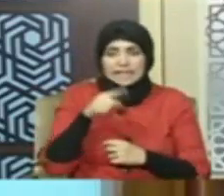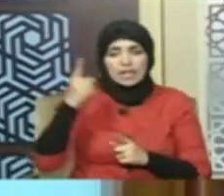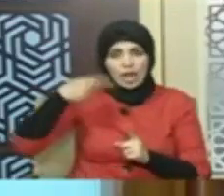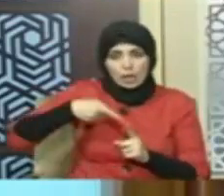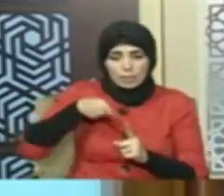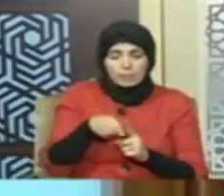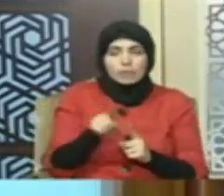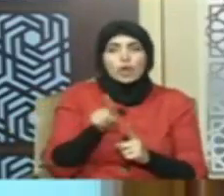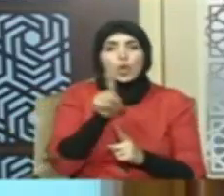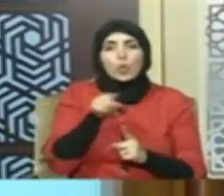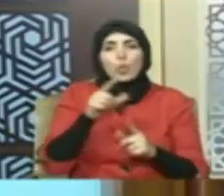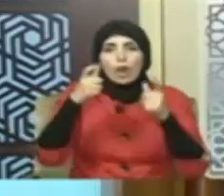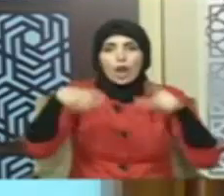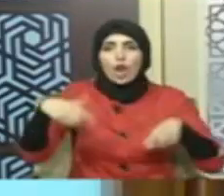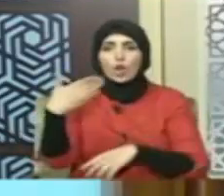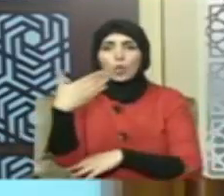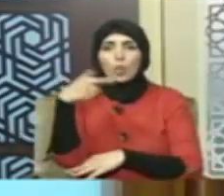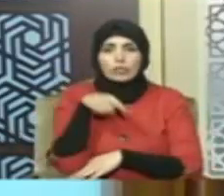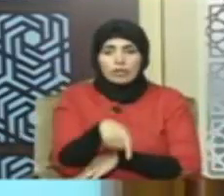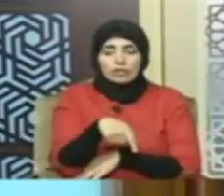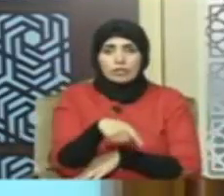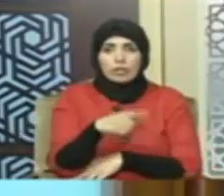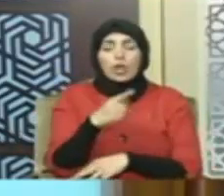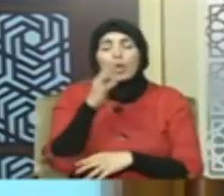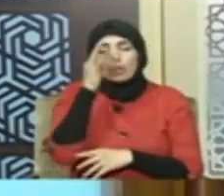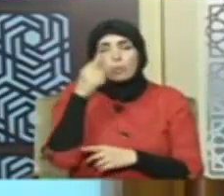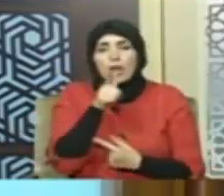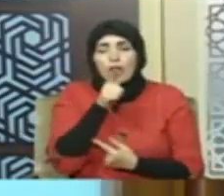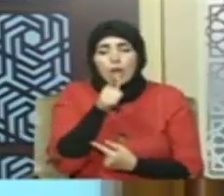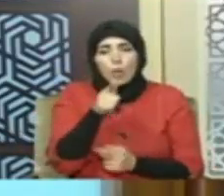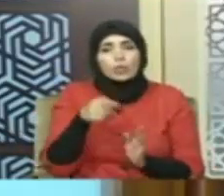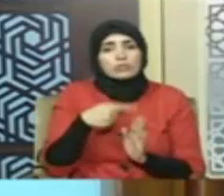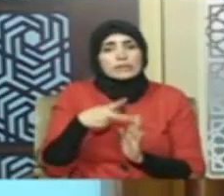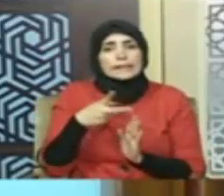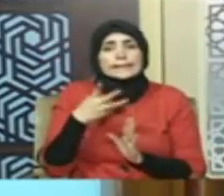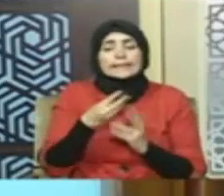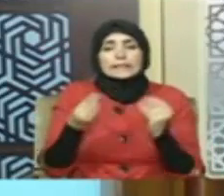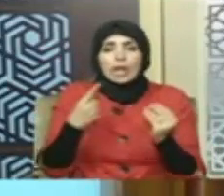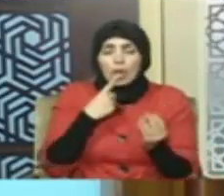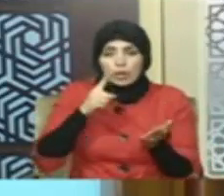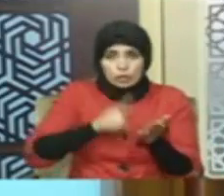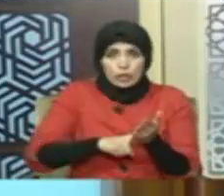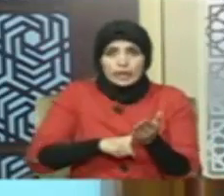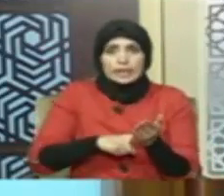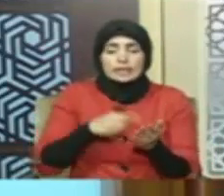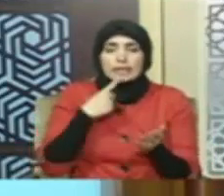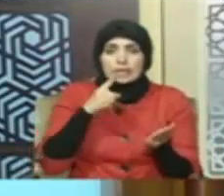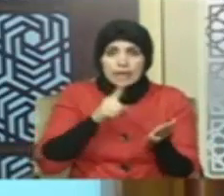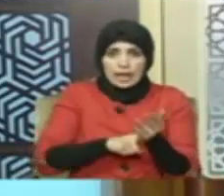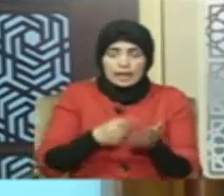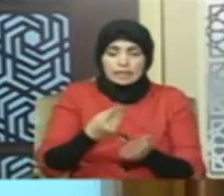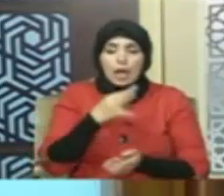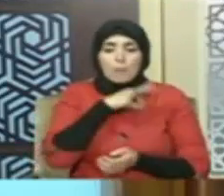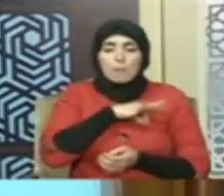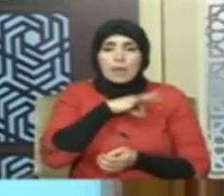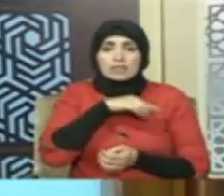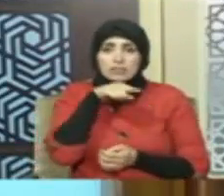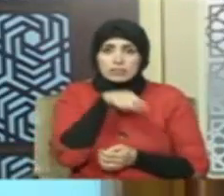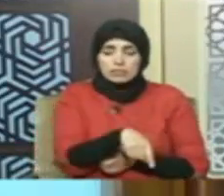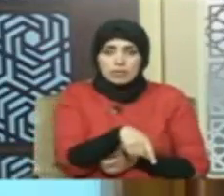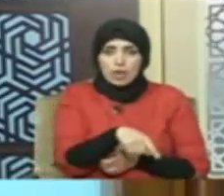وطننا، ولطالما أكدنا ونؤكد أن مصالح